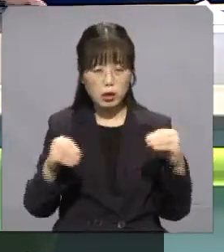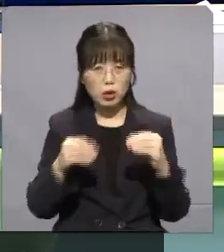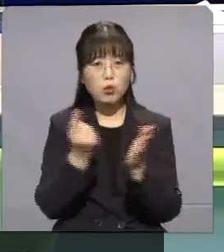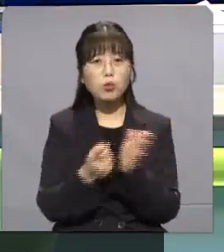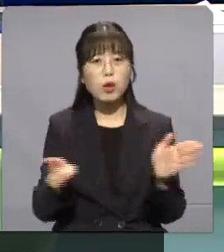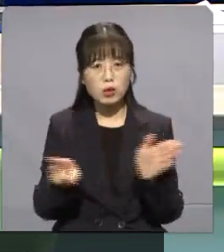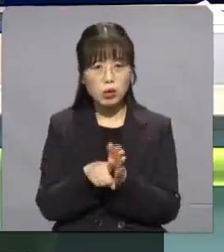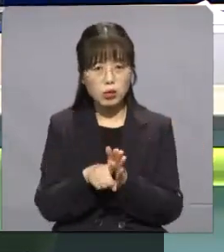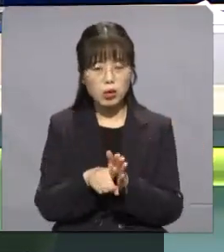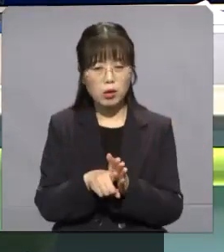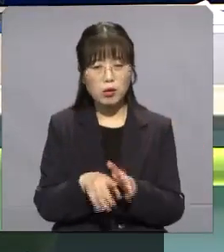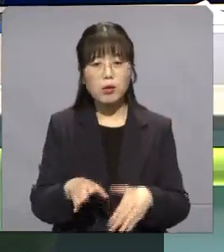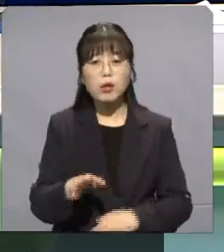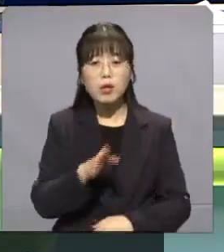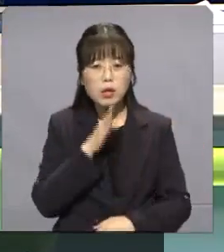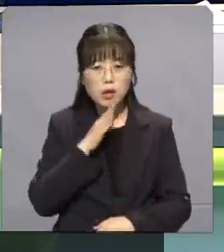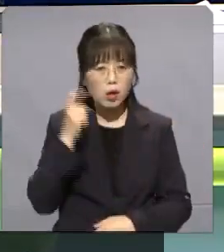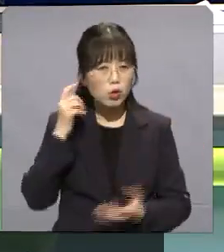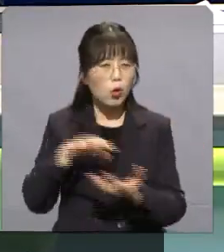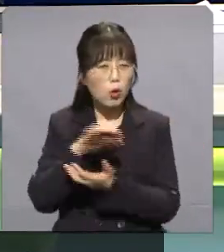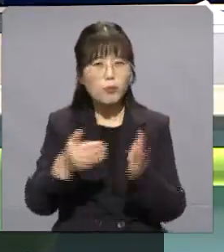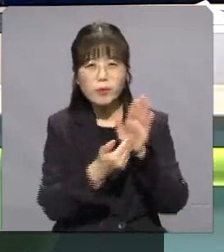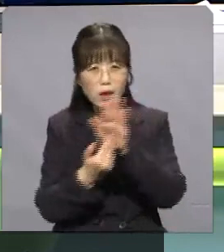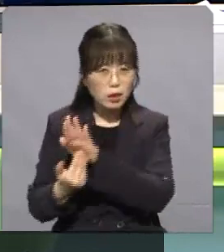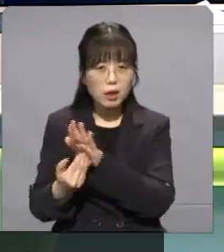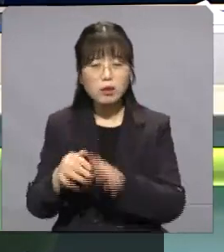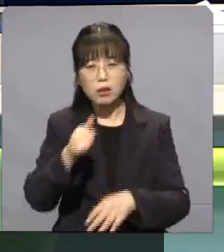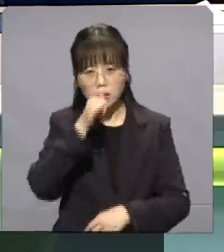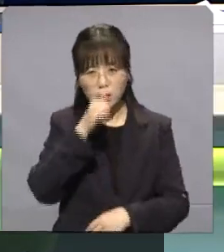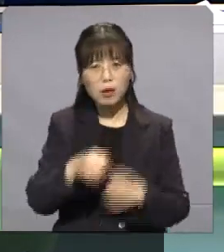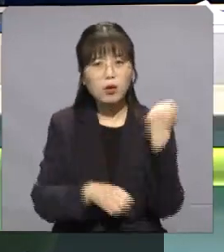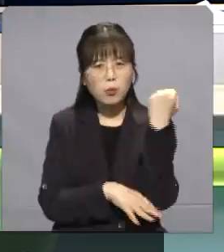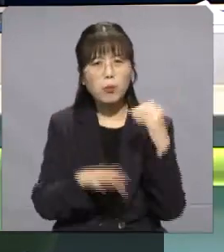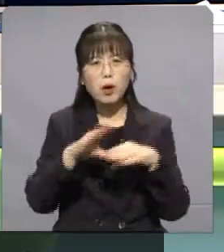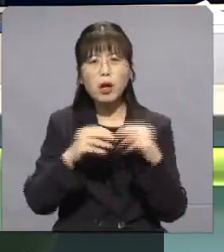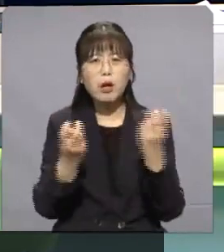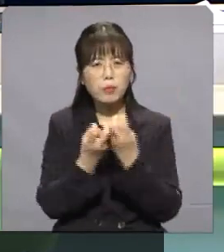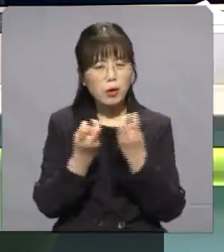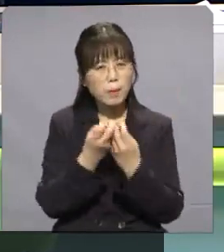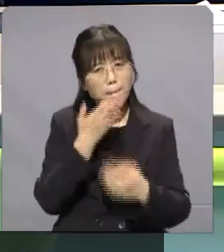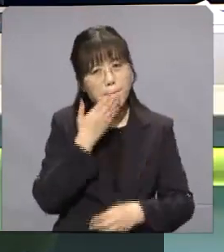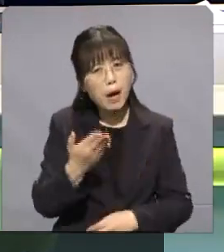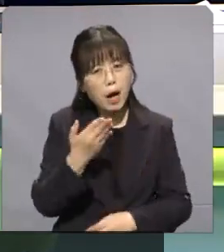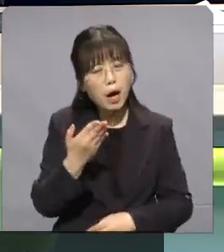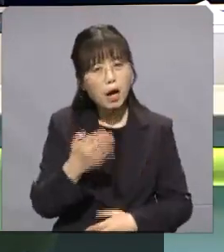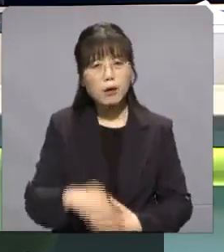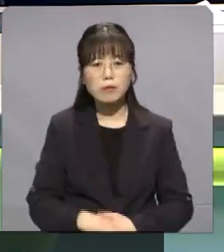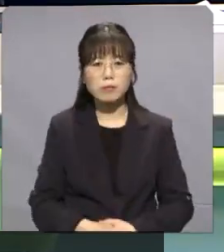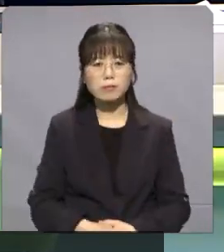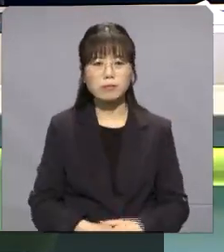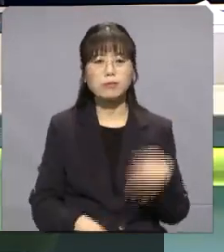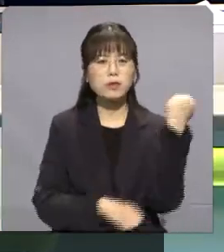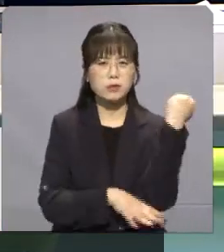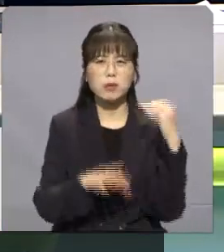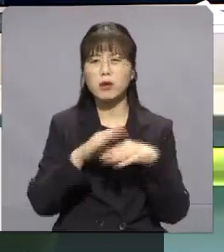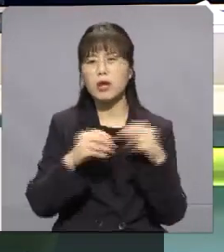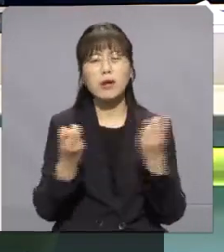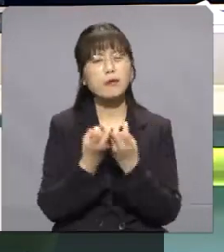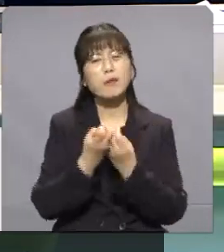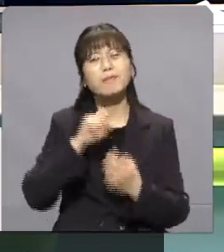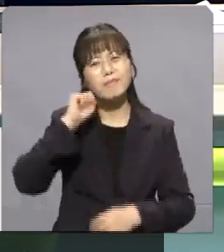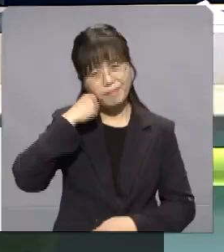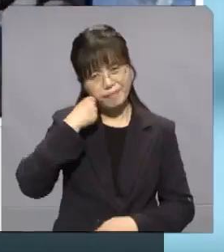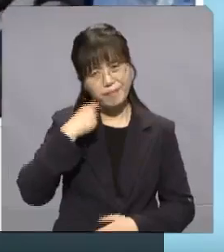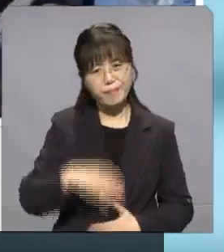아니면 뭐 샤시를 정말 소음 차단되는 걸 하든가 근본적인 해법이 이런게 있을 수 있을까요 근본적인 해법은 쉽지